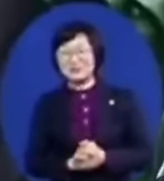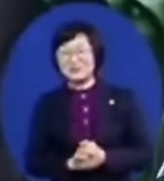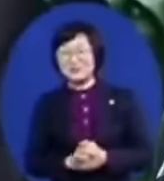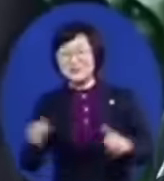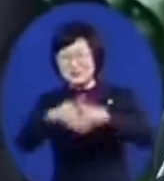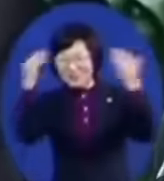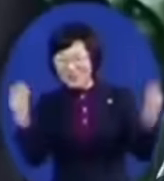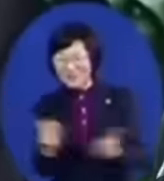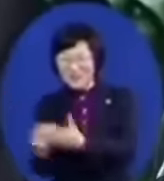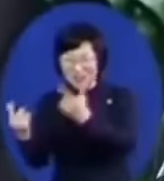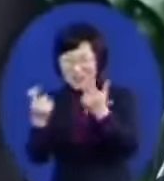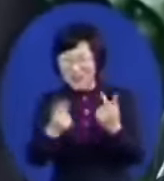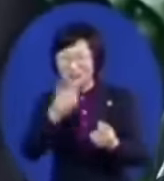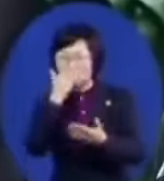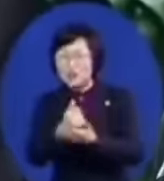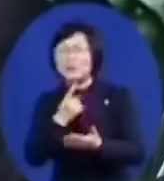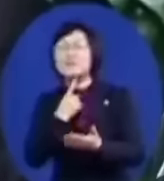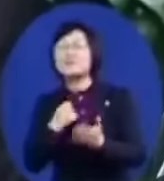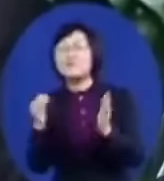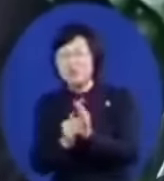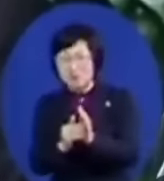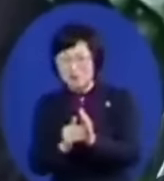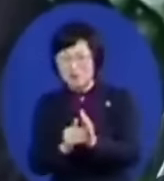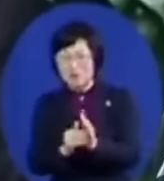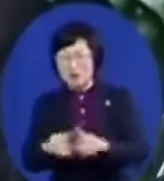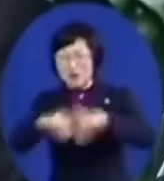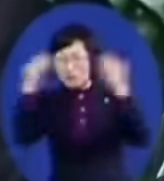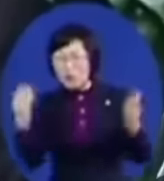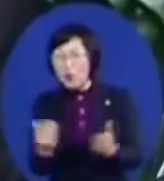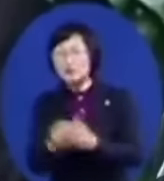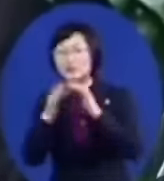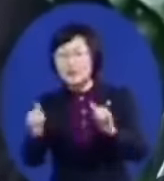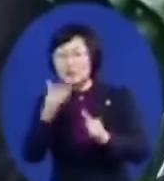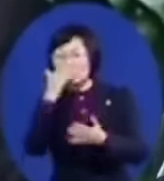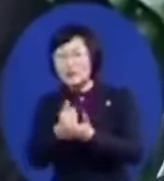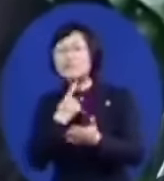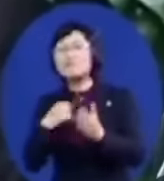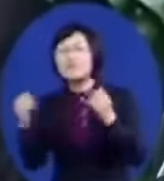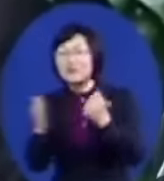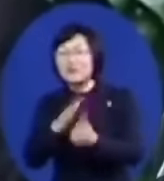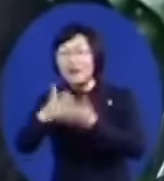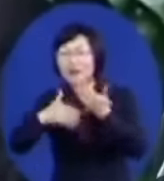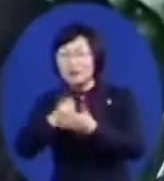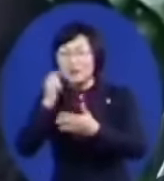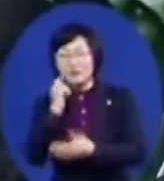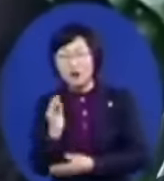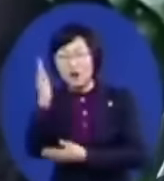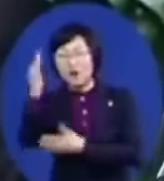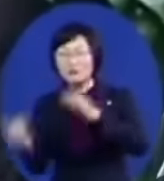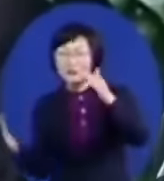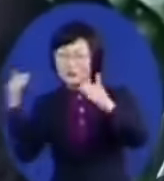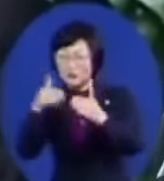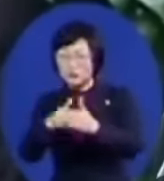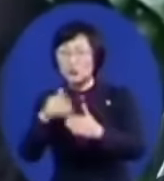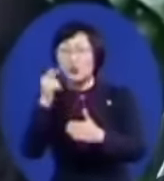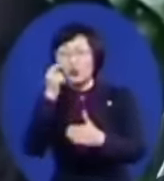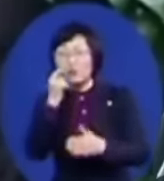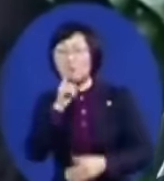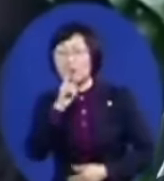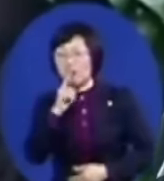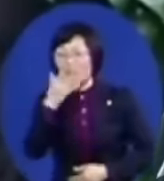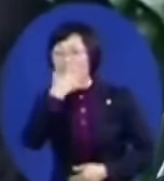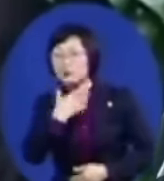다 죄를 지었습니다. 성경이 모든 사람이 죄를 지었으며 하나님의 영광에 이르지 못한다 했습니다.